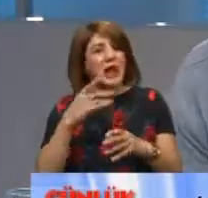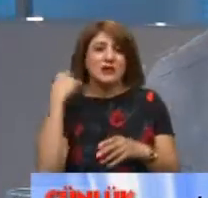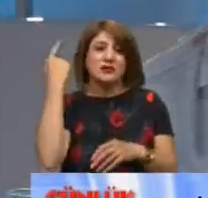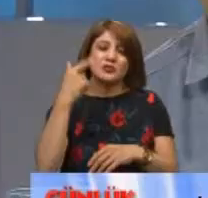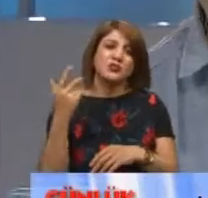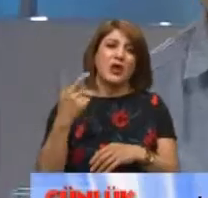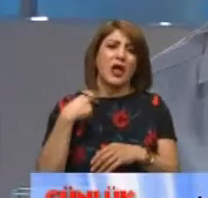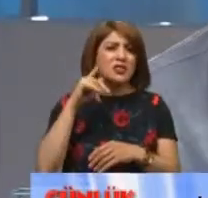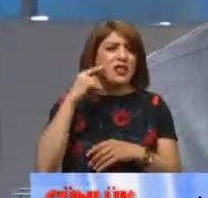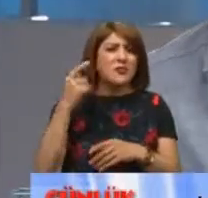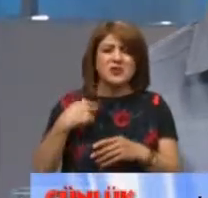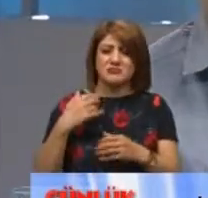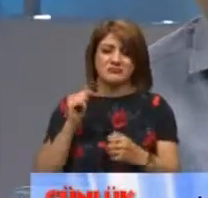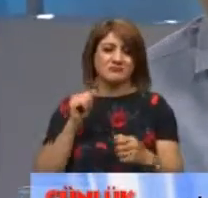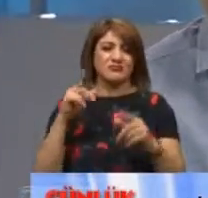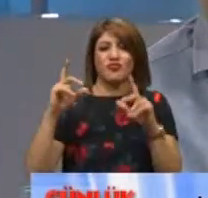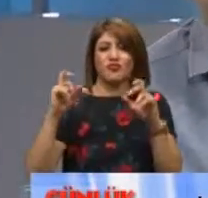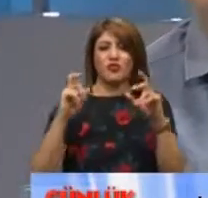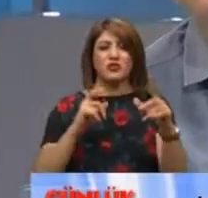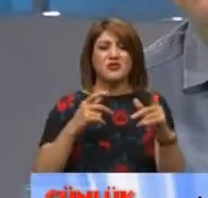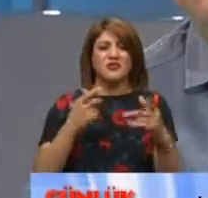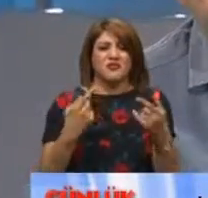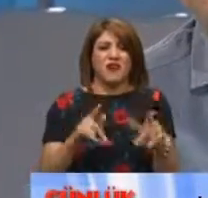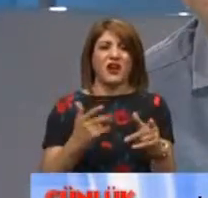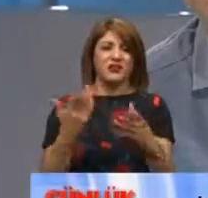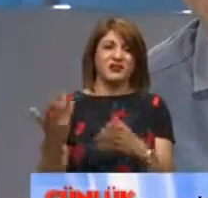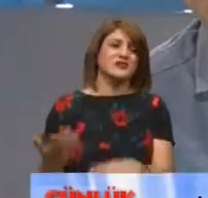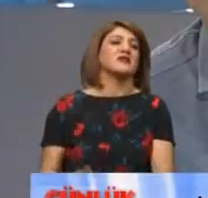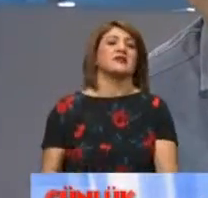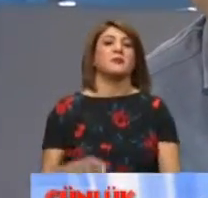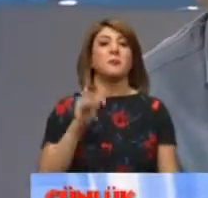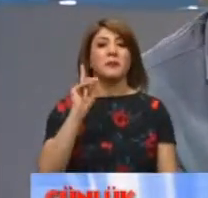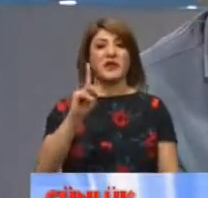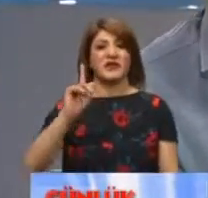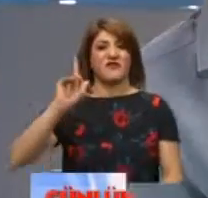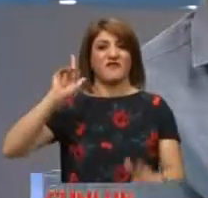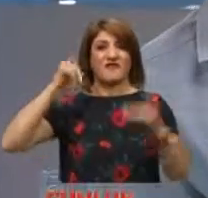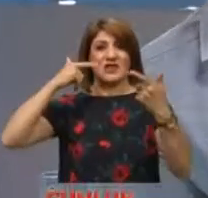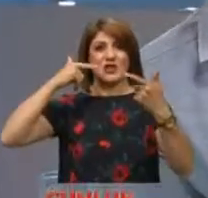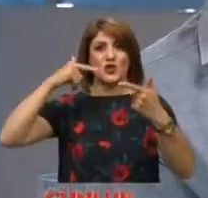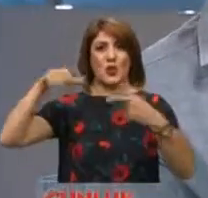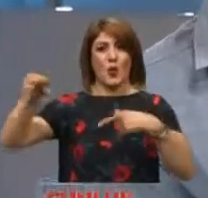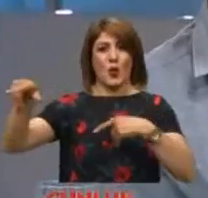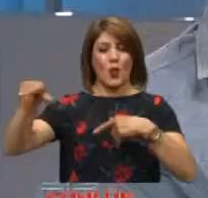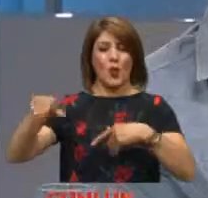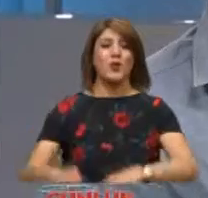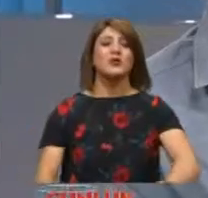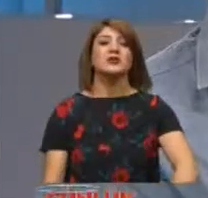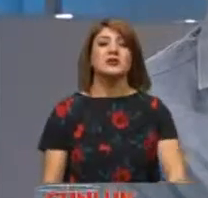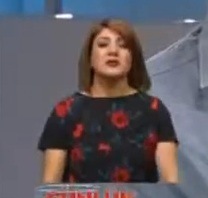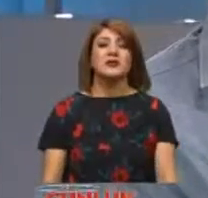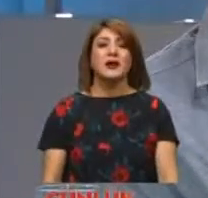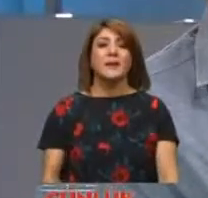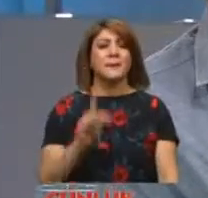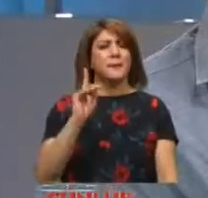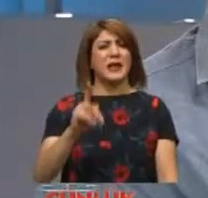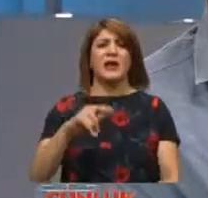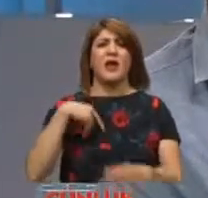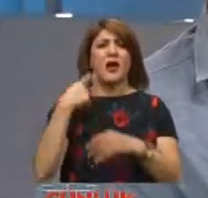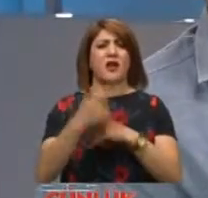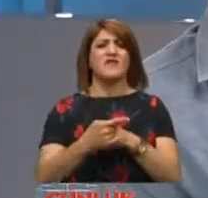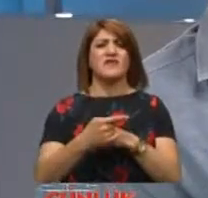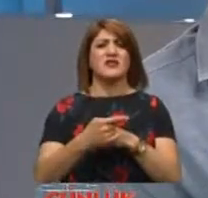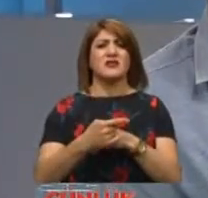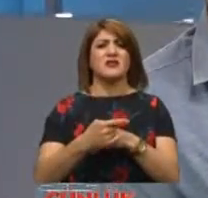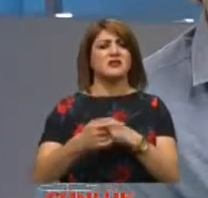pozları. Çok şeker. Evet. Şimdi birinci videomuz, şimdi ne konuşuyoruz biz bir haftadır, 10 gündür bu